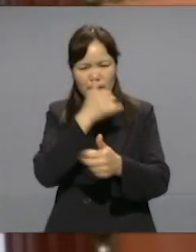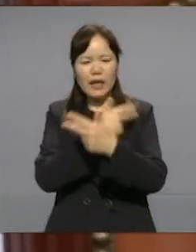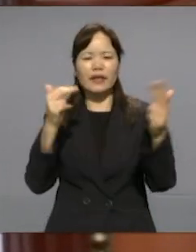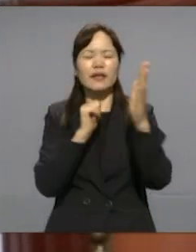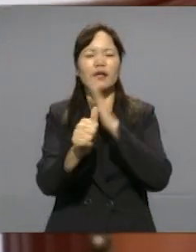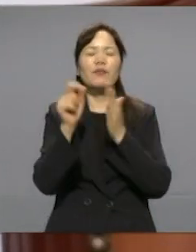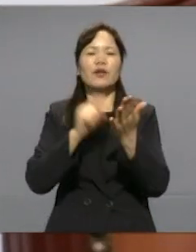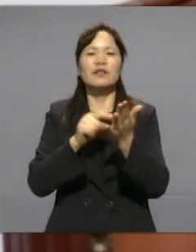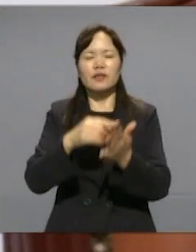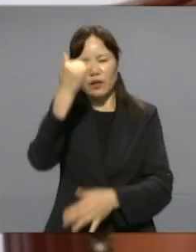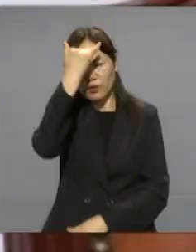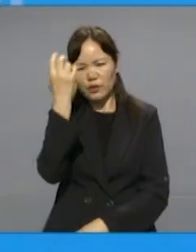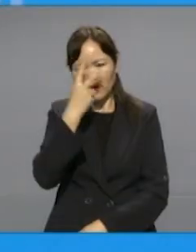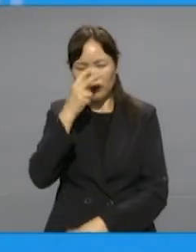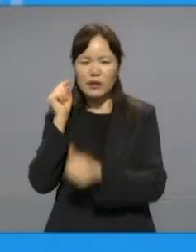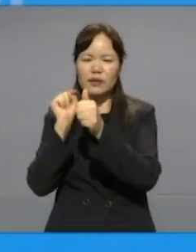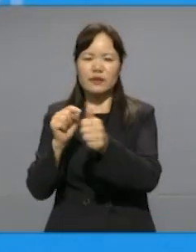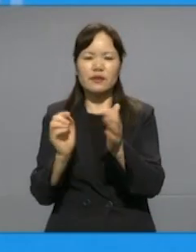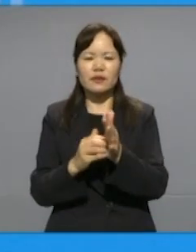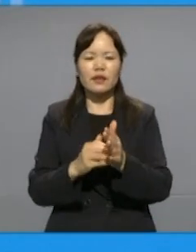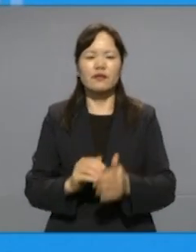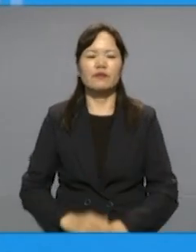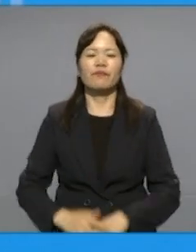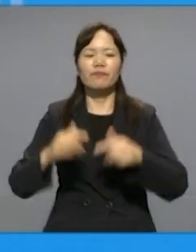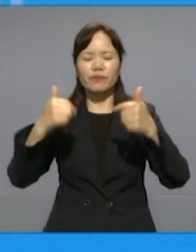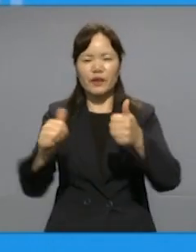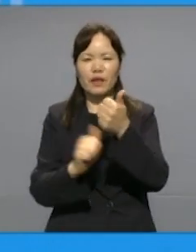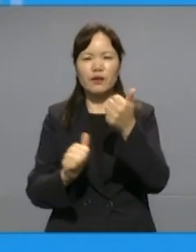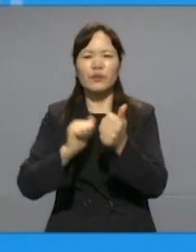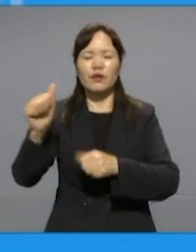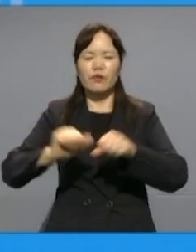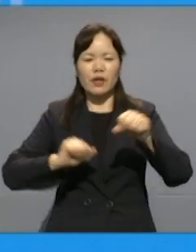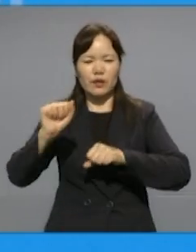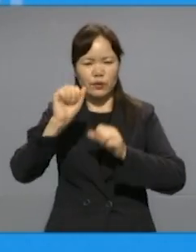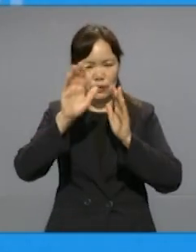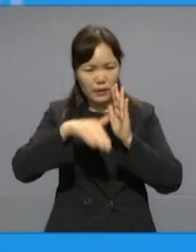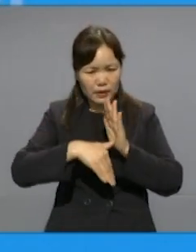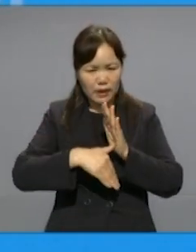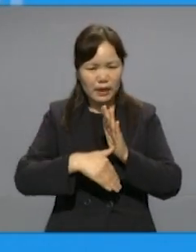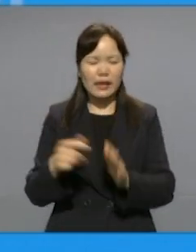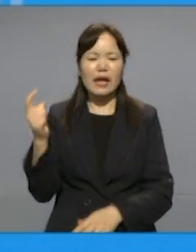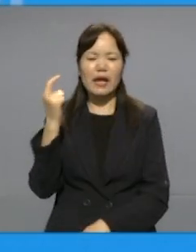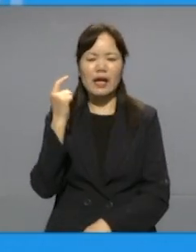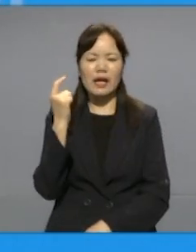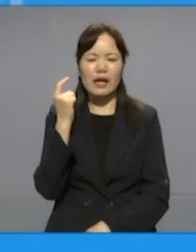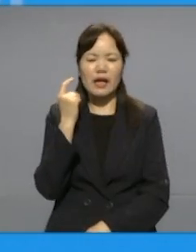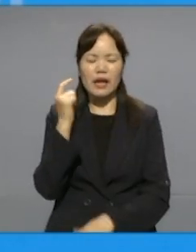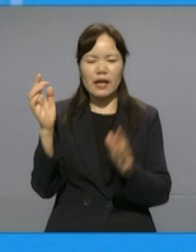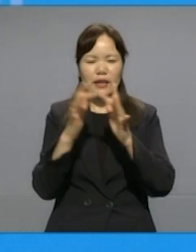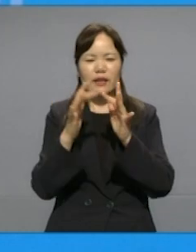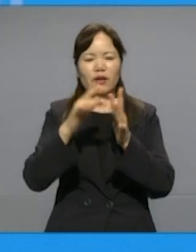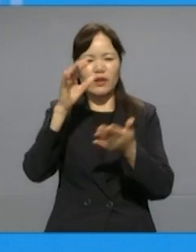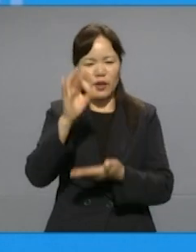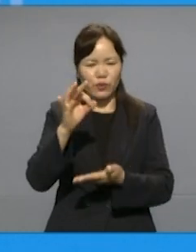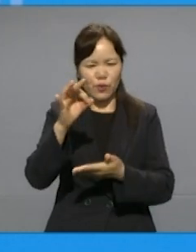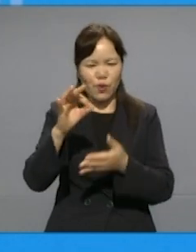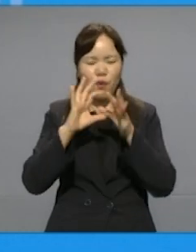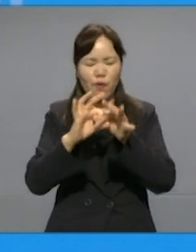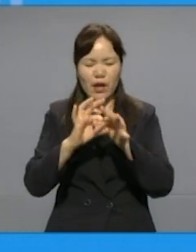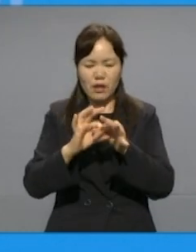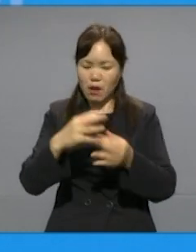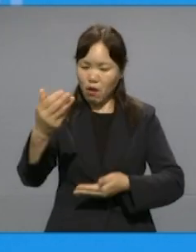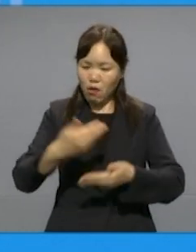윤리감찰을 지시했습니다. 상임위 활동 시간에 가상자산